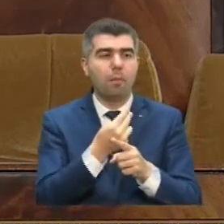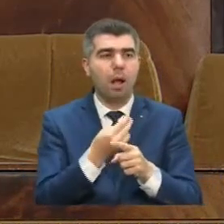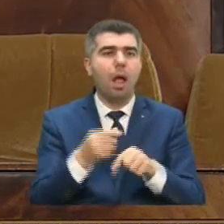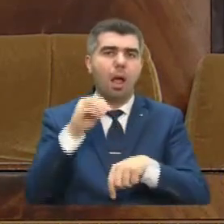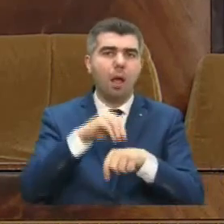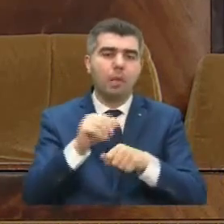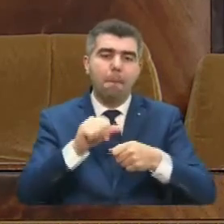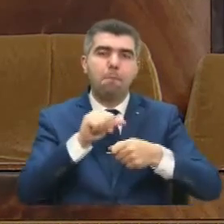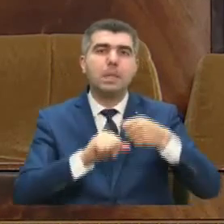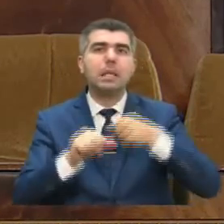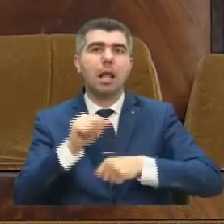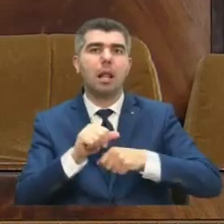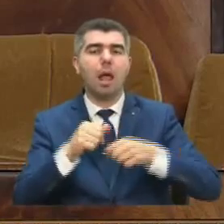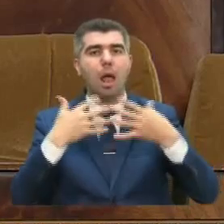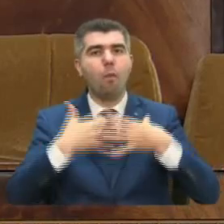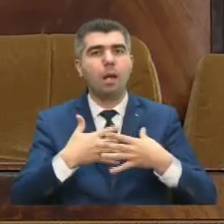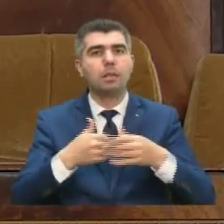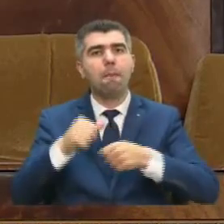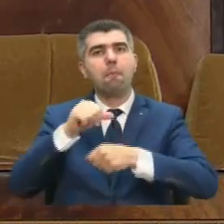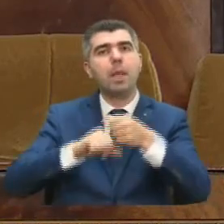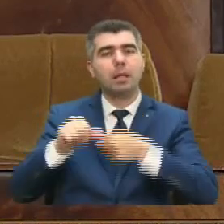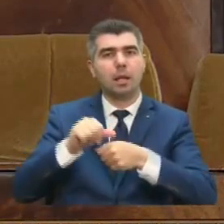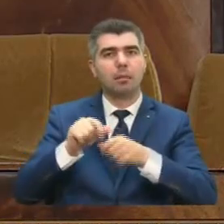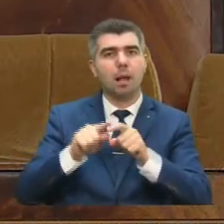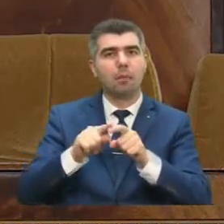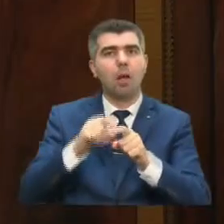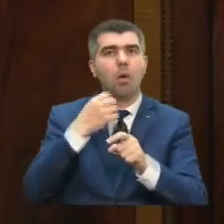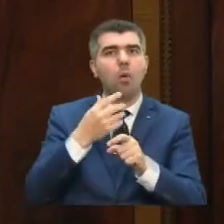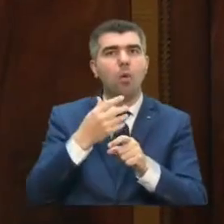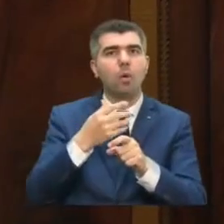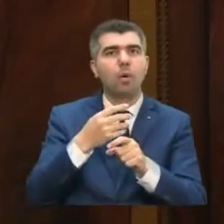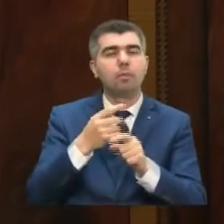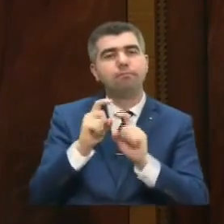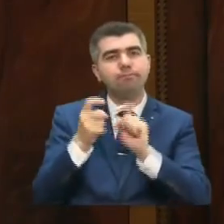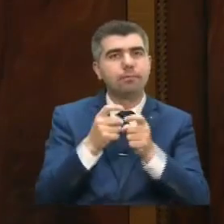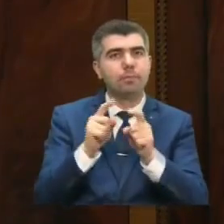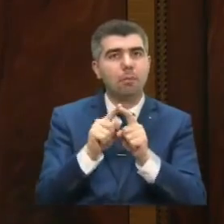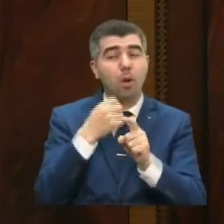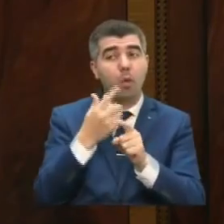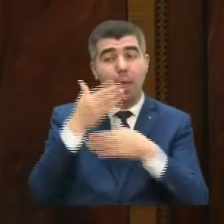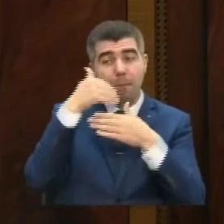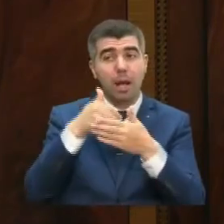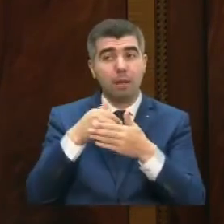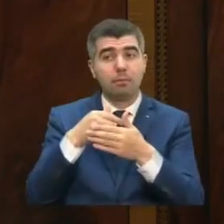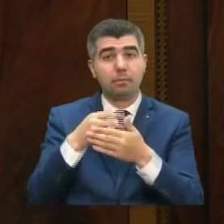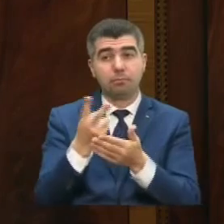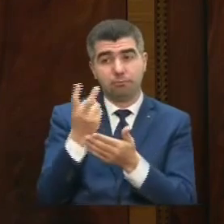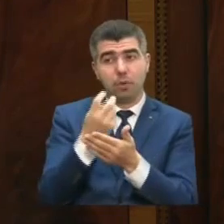بعد، ولا في نفس الوقت ولا في نفس النهار ولا خارج الكولوار، قميص ديال المعارضة. وبغينا المغاربه يثقوا في العمليه